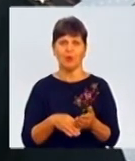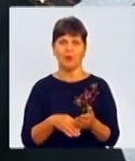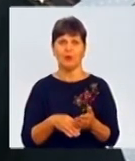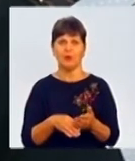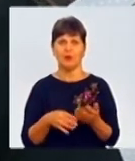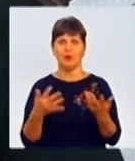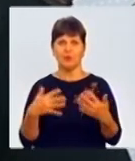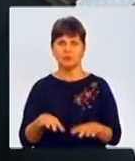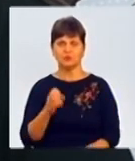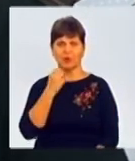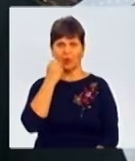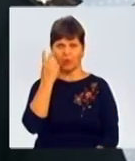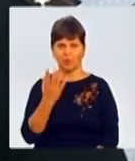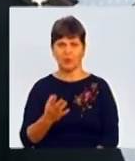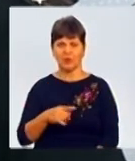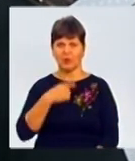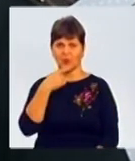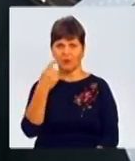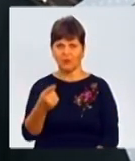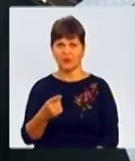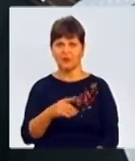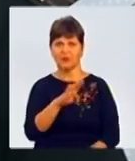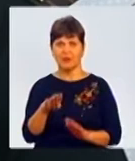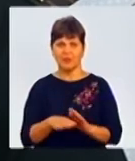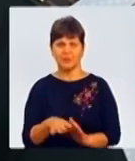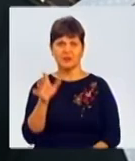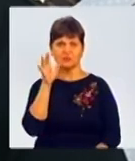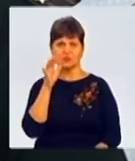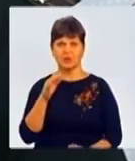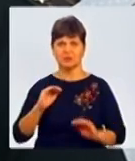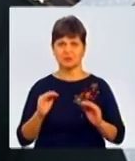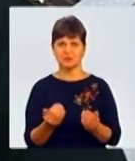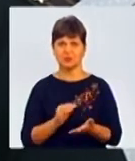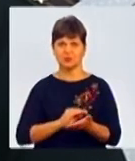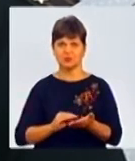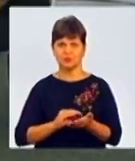вже колега говорив під час сюжету, що слід покласти людину,